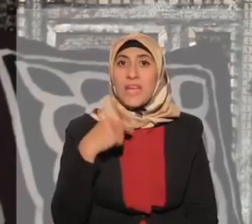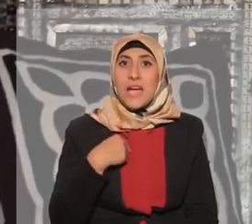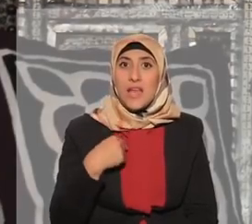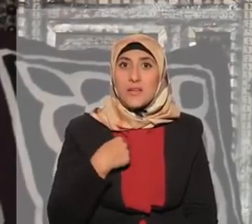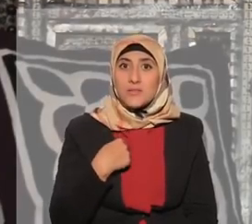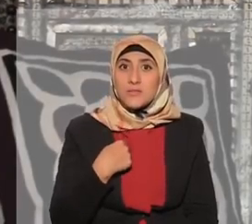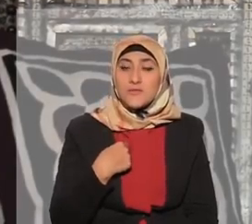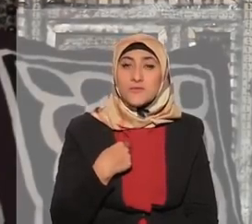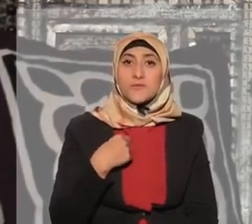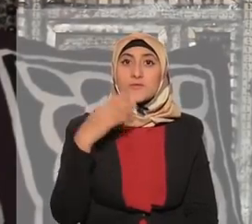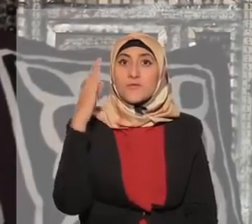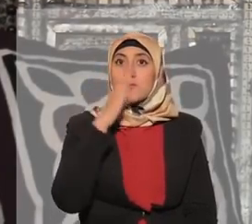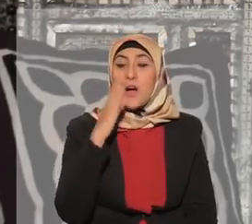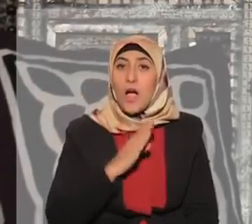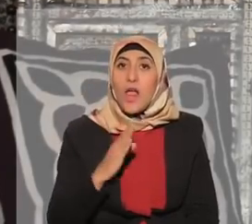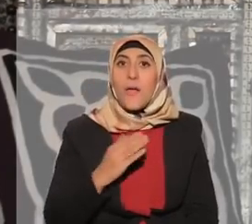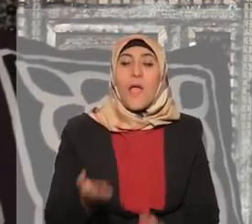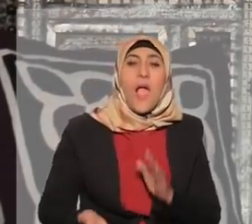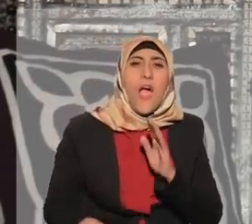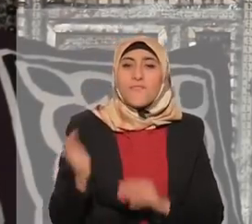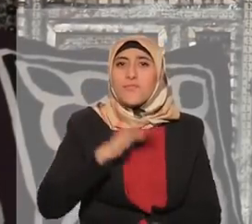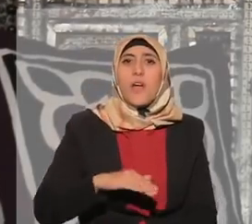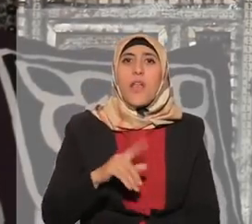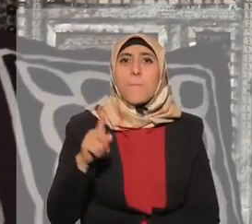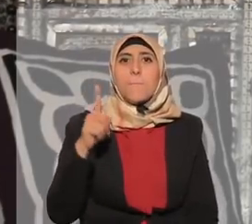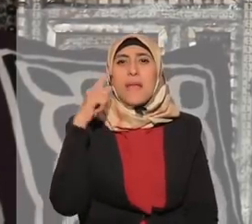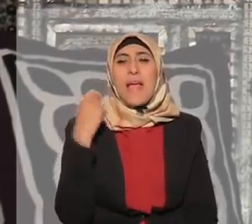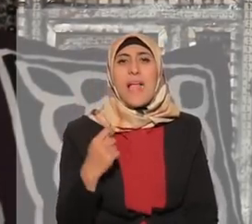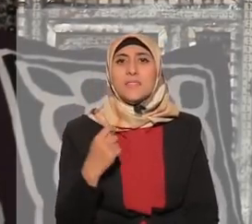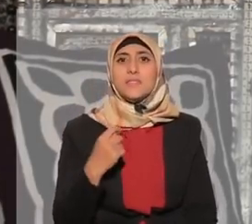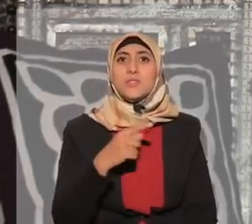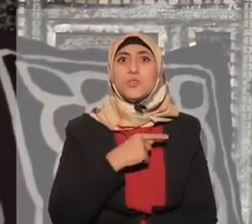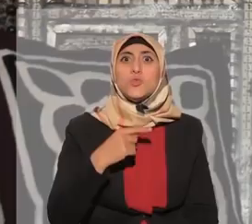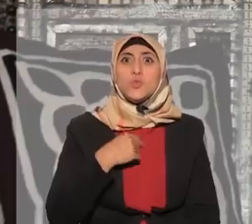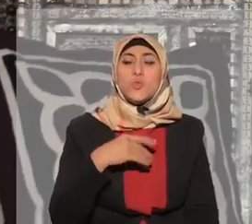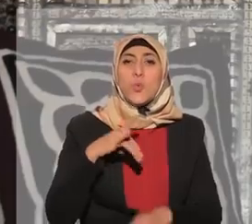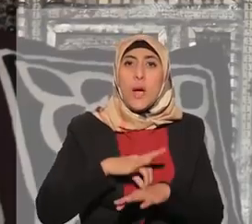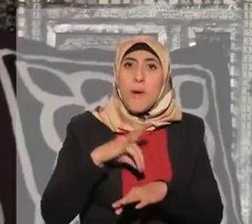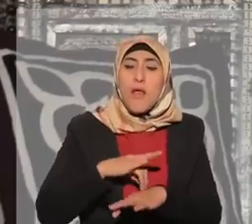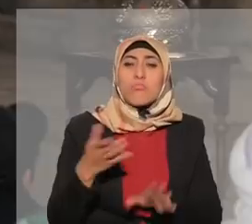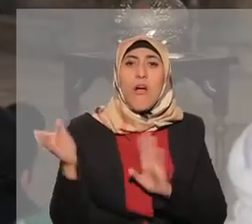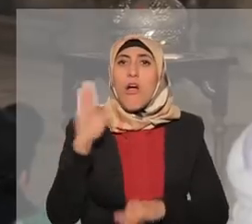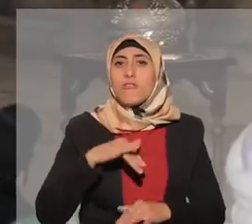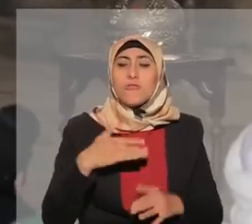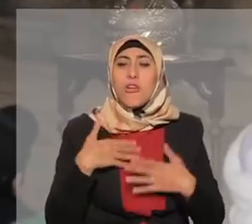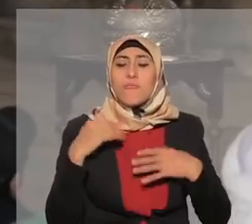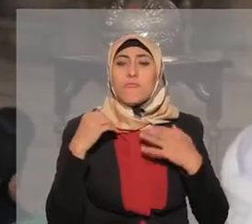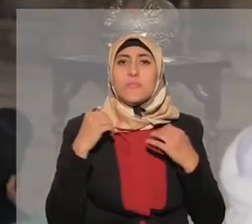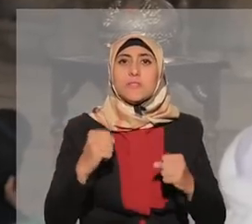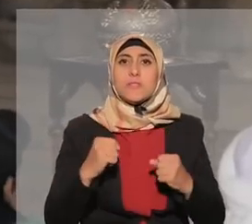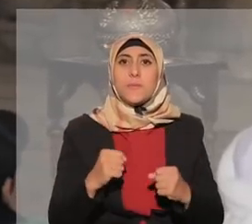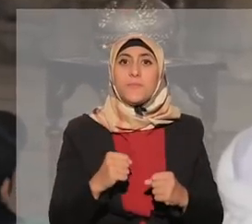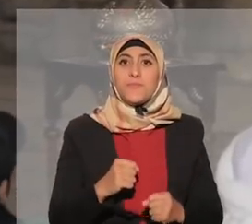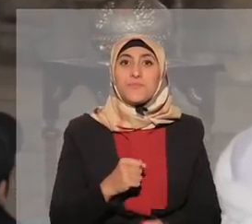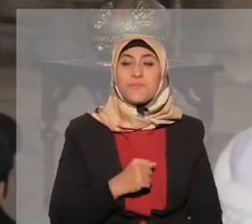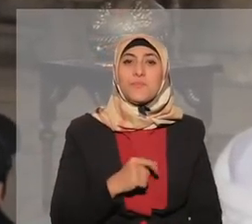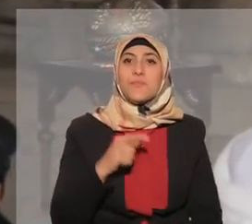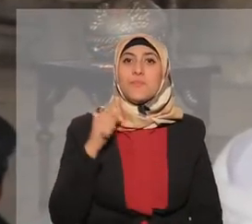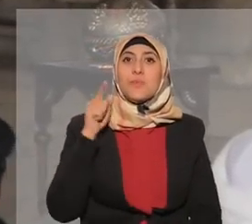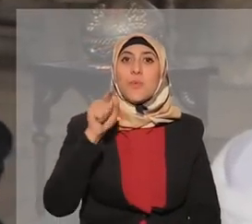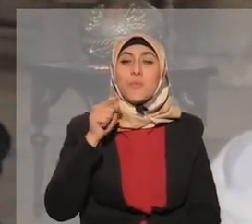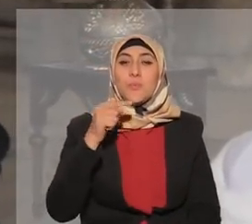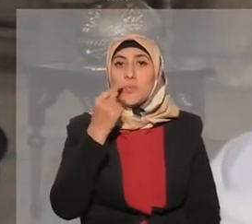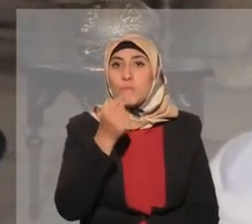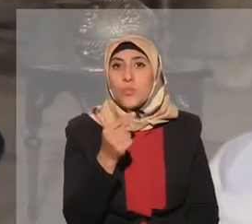عنه: الفقر أحب إلي من الغنى، والسقم أحب إلي من الصحة. يقول سيدنا الحسين: رحم الله أبا